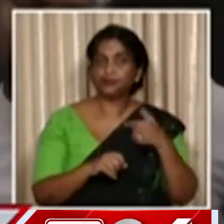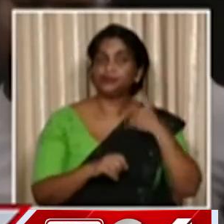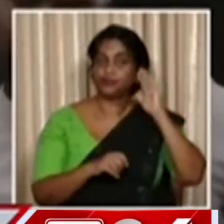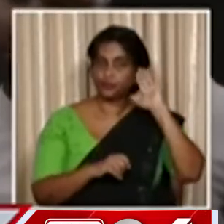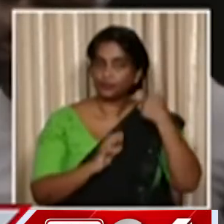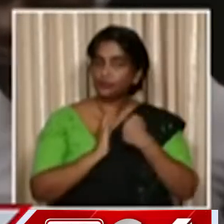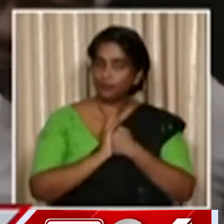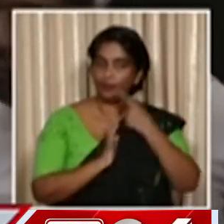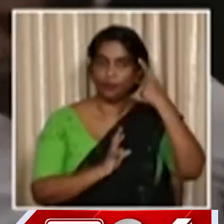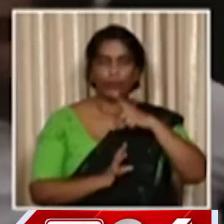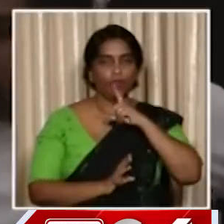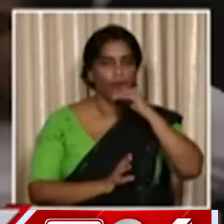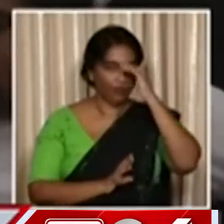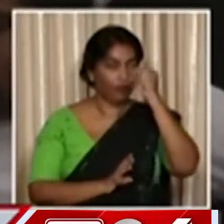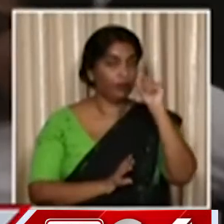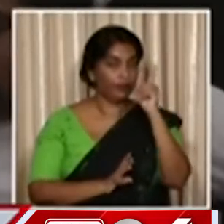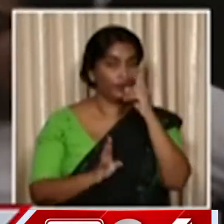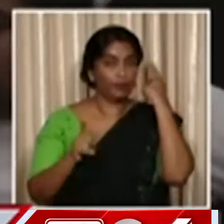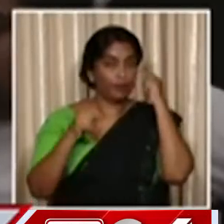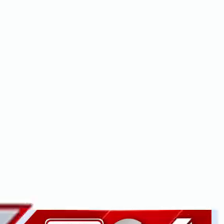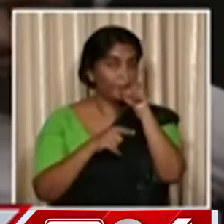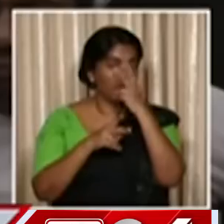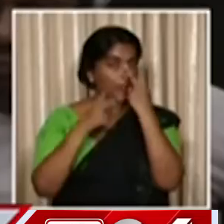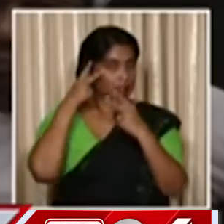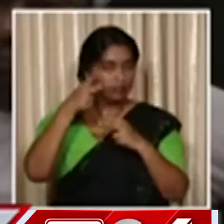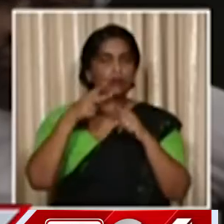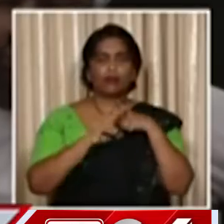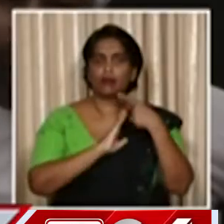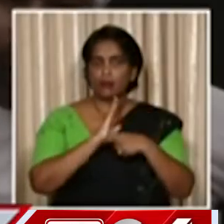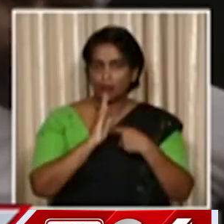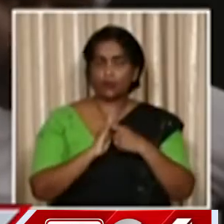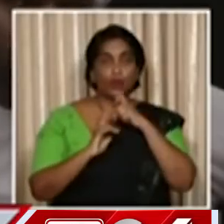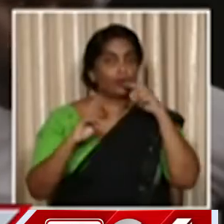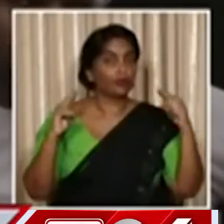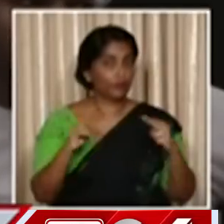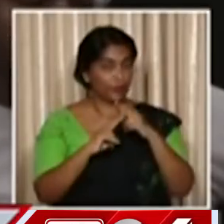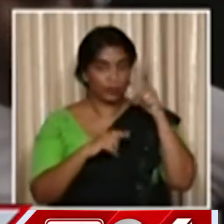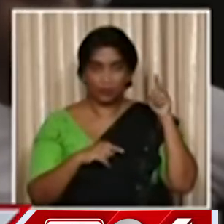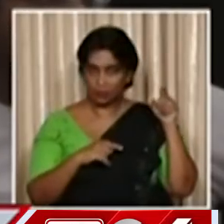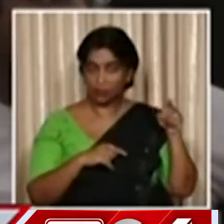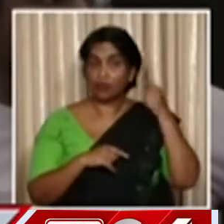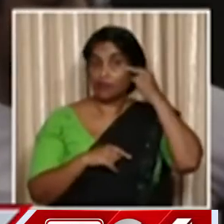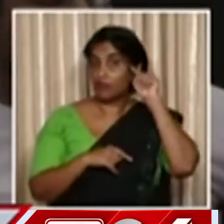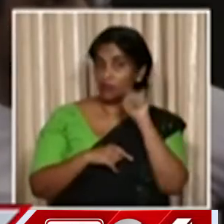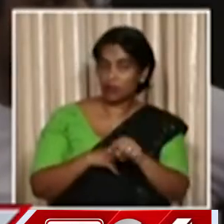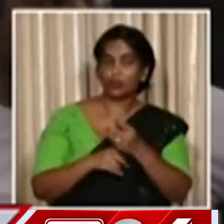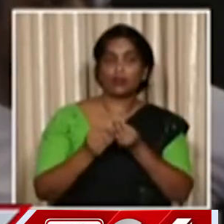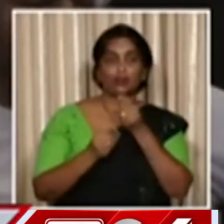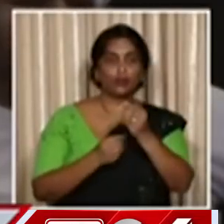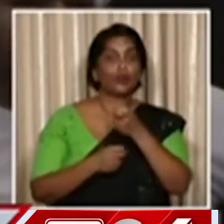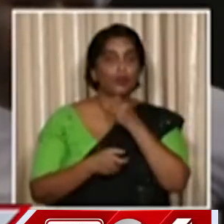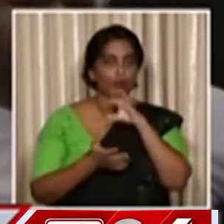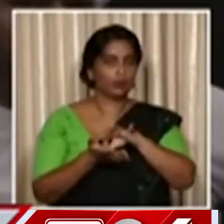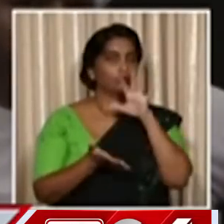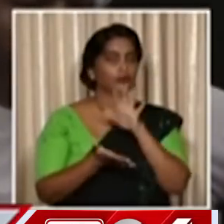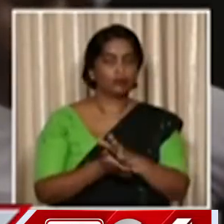කරු නියෝජ්‍ය කතානායකතුමනි පළවෙනි චෝදනා දෙකම මේ රටේ අභියාචනාධිකරණයේ විසින් ඔහුට විරුද්ධව ලබා දීපු නඩු